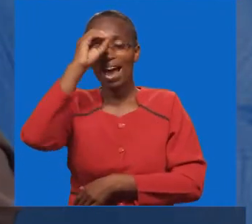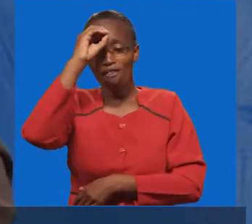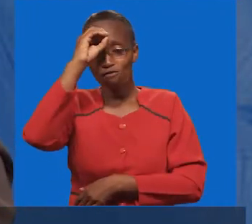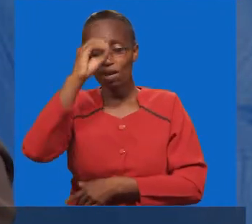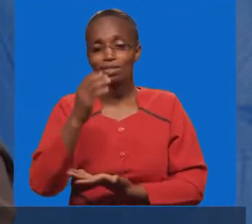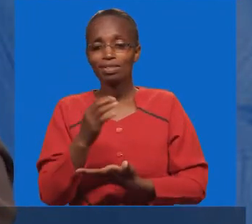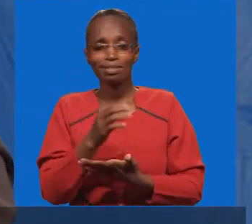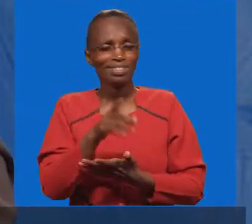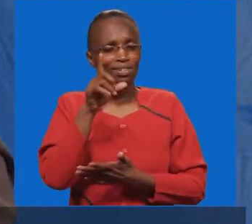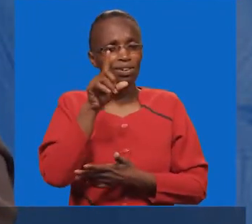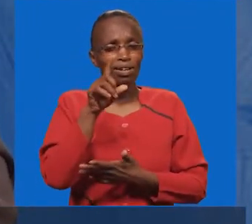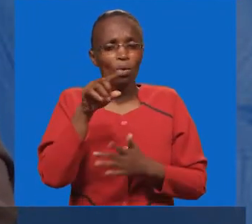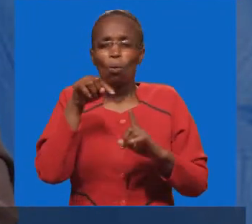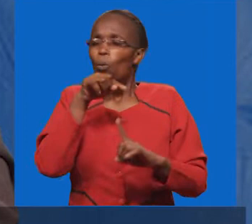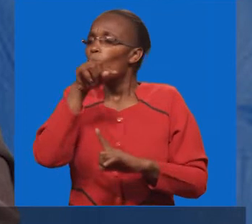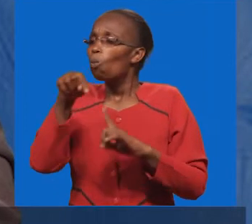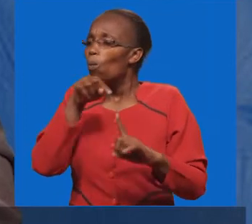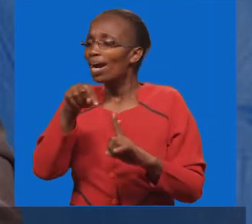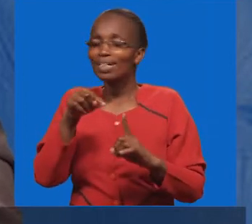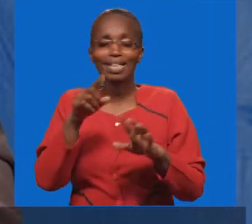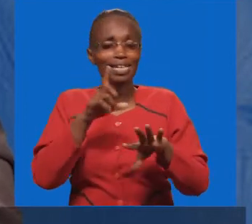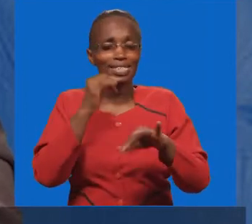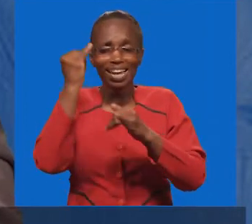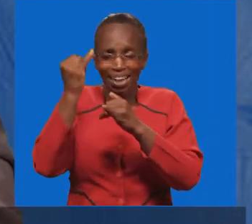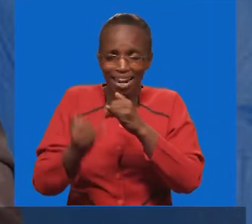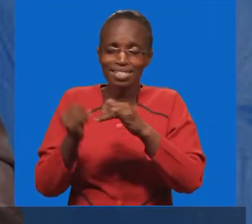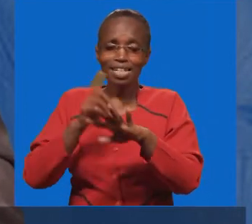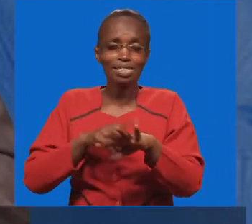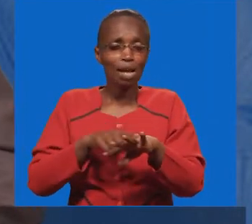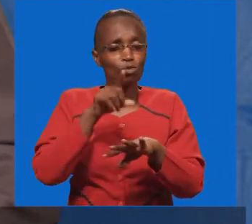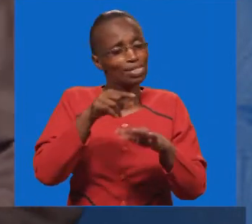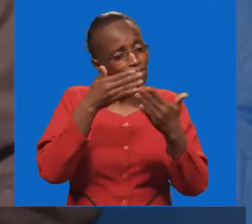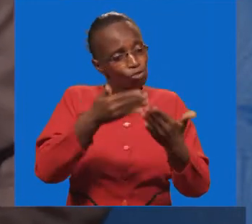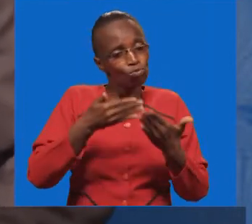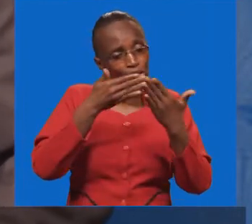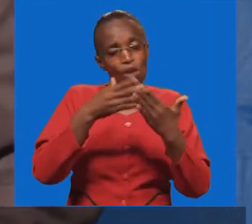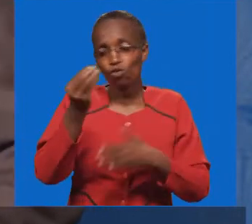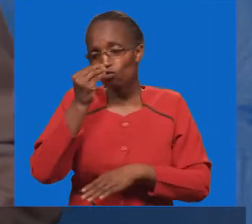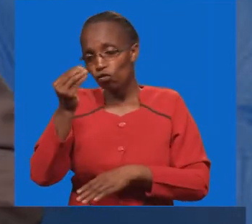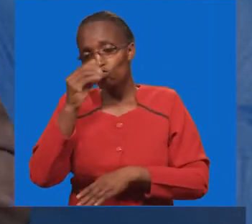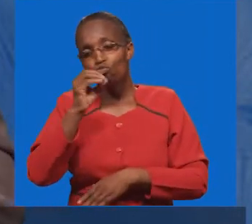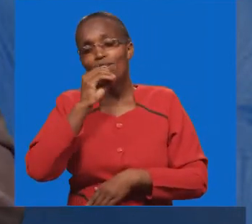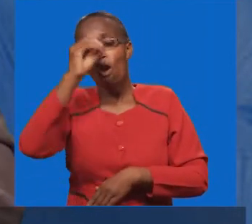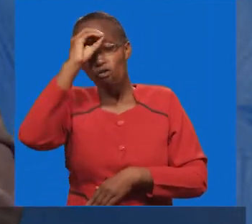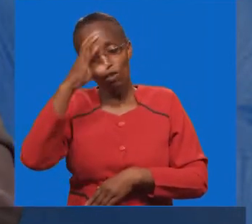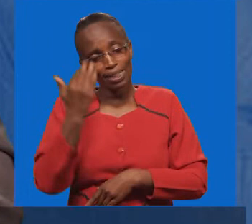mayatima. Pia wajane. Ni lini uliweza kushiriki na mayatima